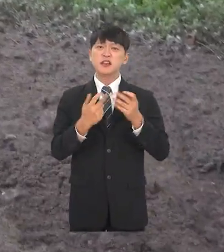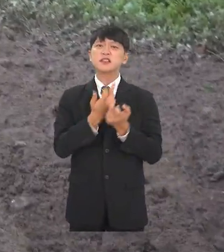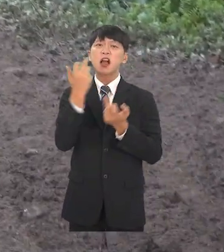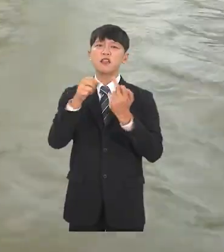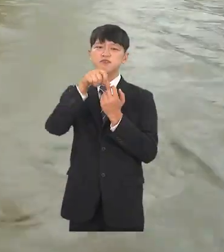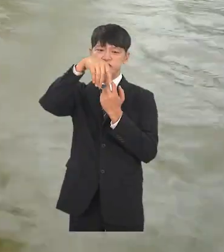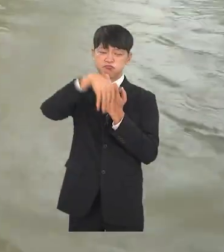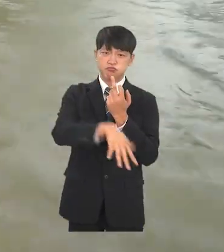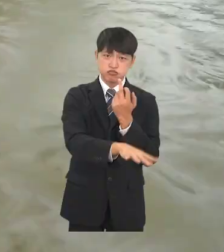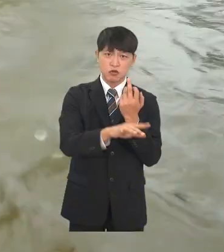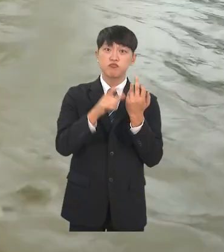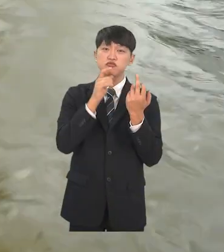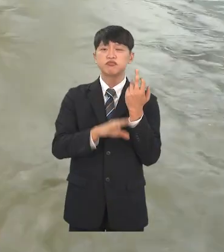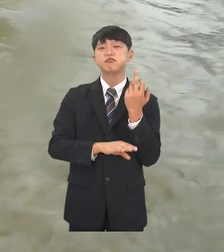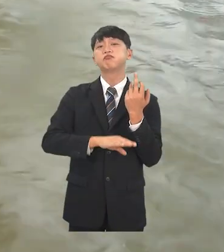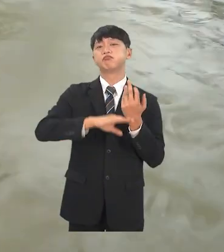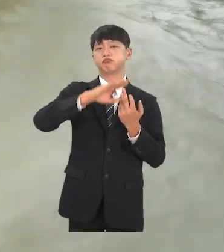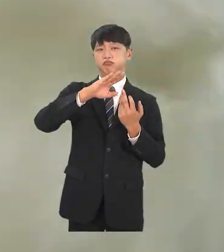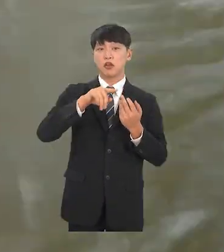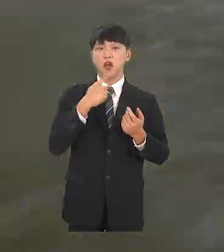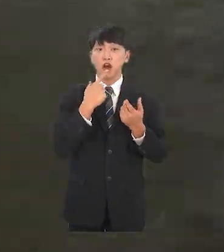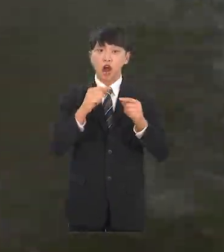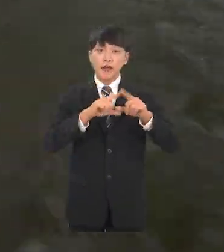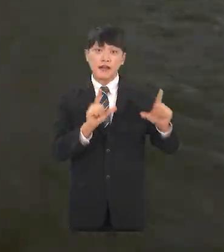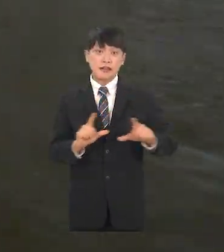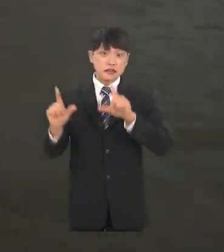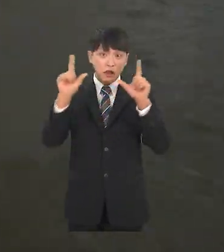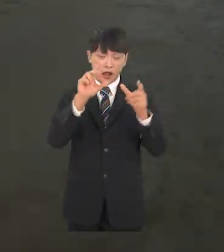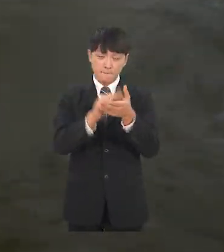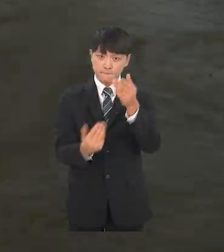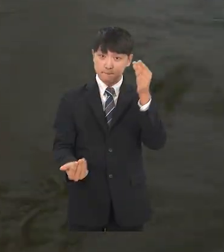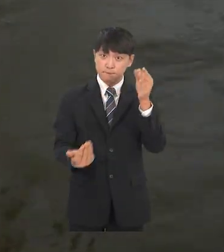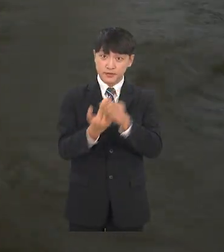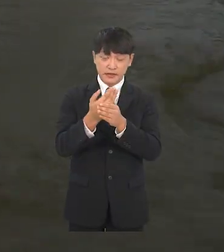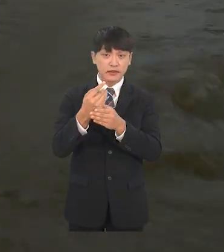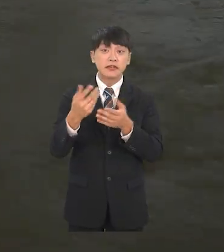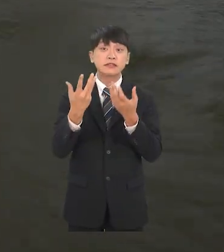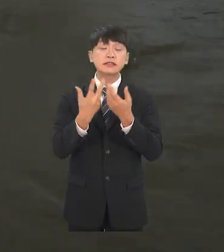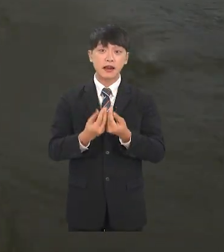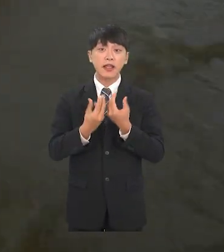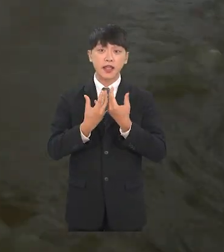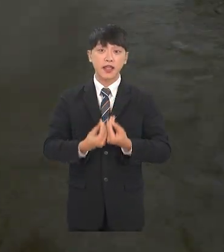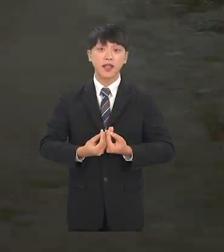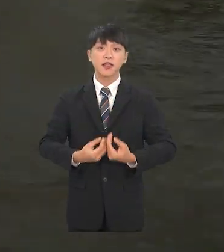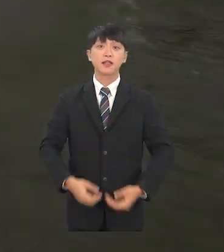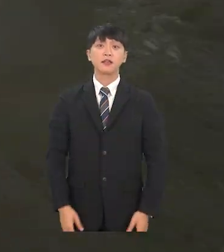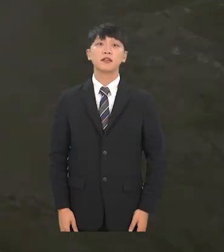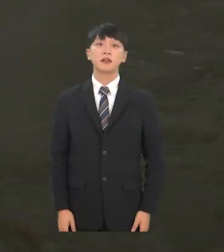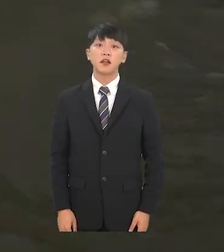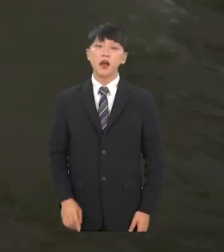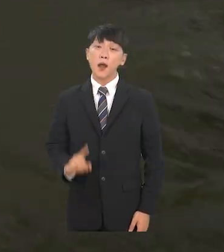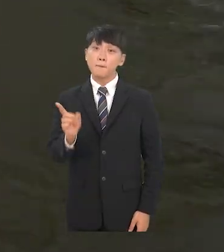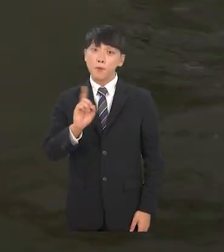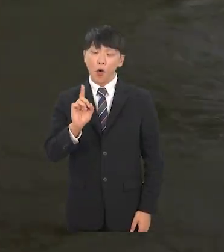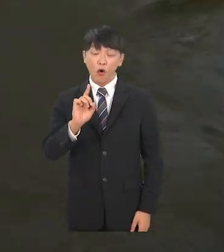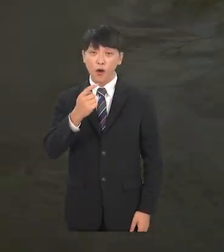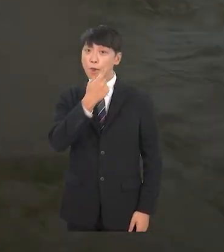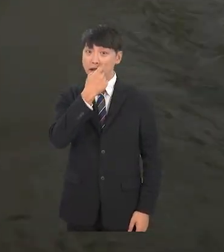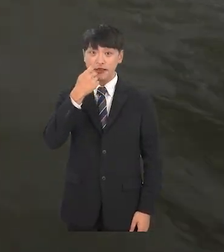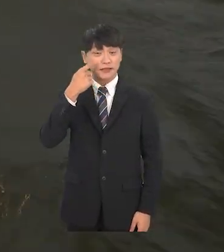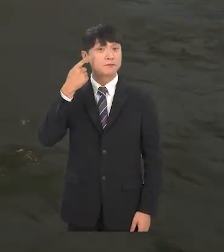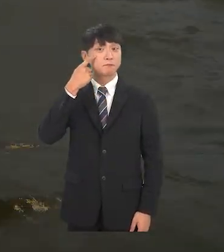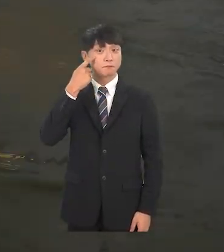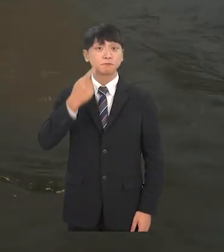산사태뿐 아니라 홍수까지 일어나게 됩니다. 그렇다면 우리 일상에서 발생하는 풍수의 피해 사례 어떤 것이